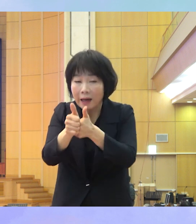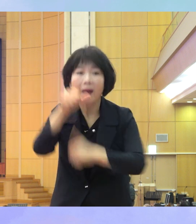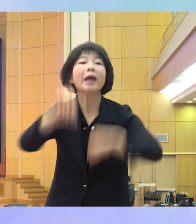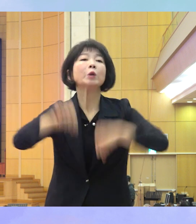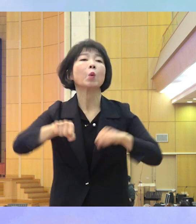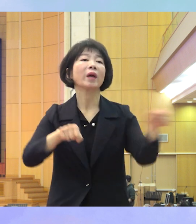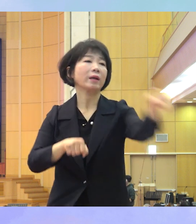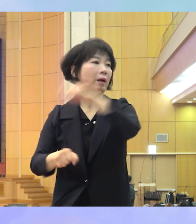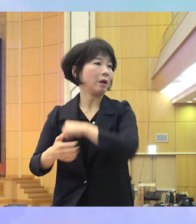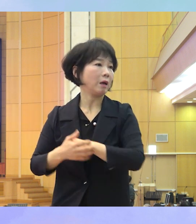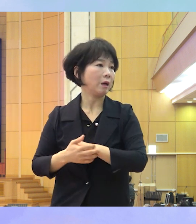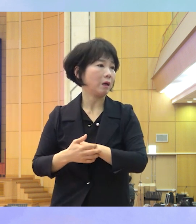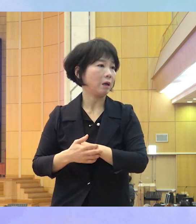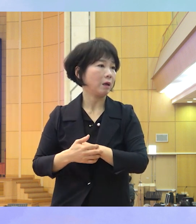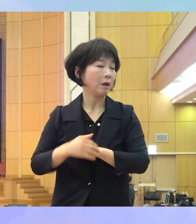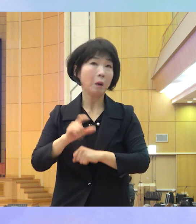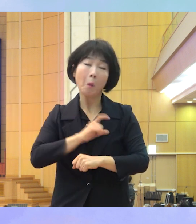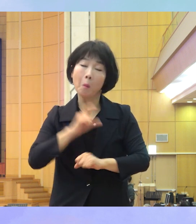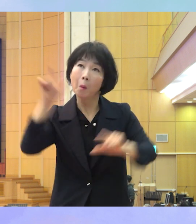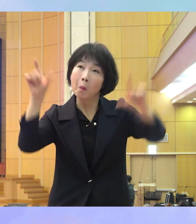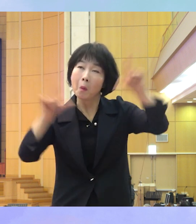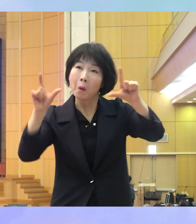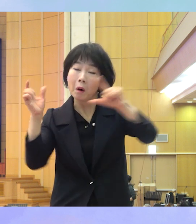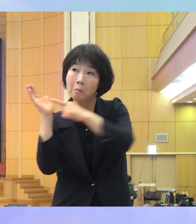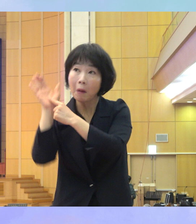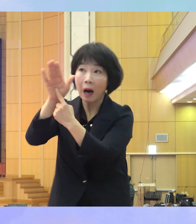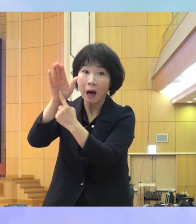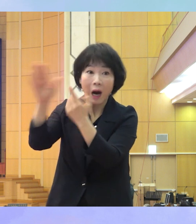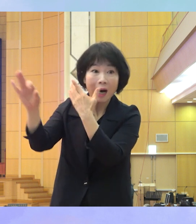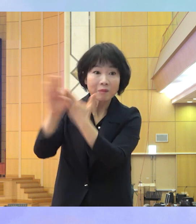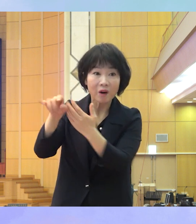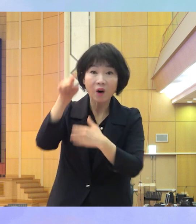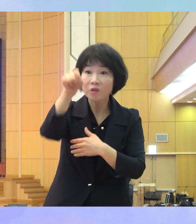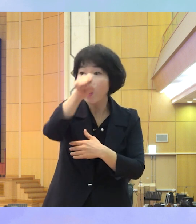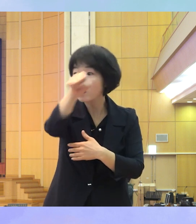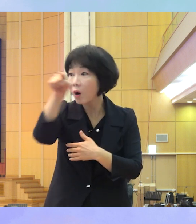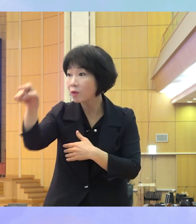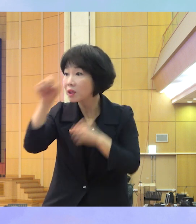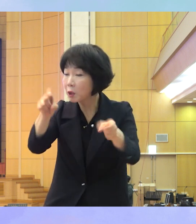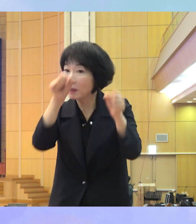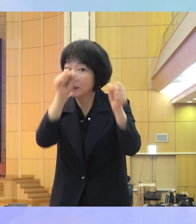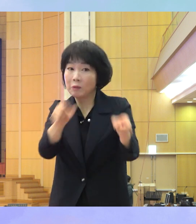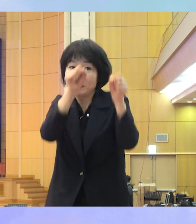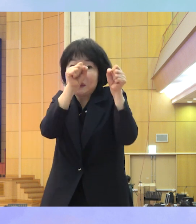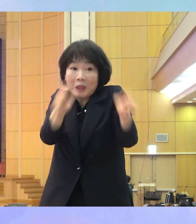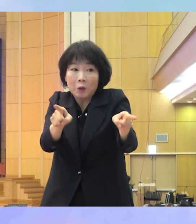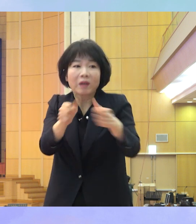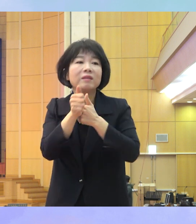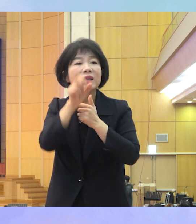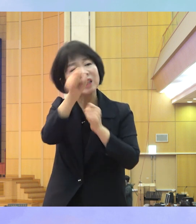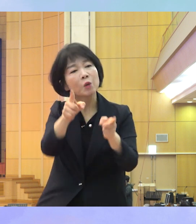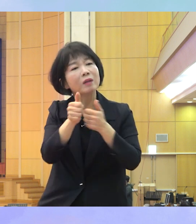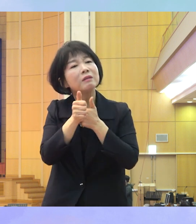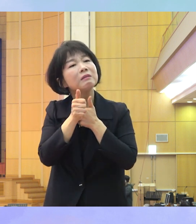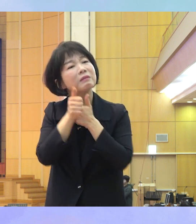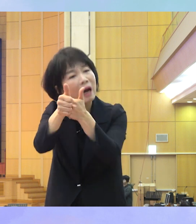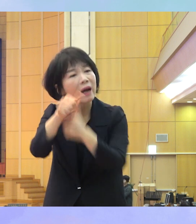나타나죠. 이 징조가 내게 임하거든 너는 기회를 따라 그랬어요. 뭐를